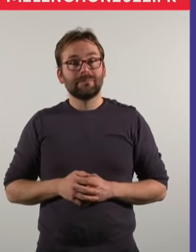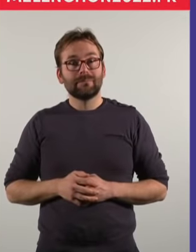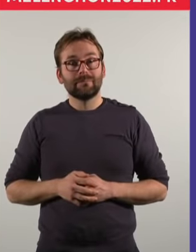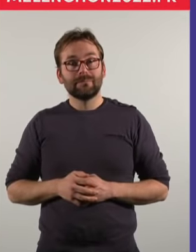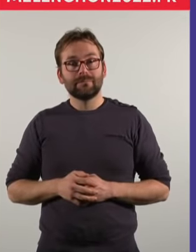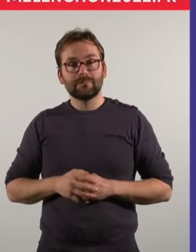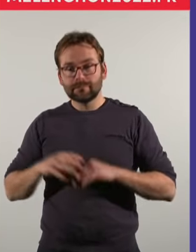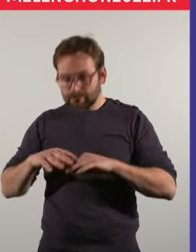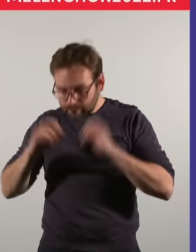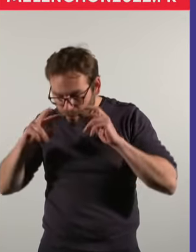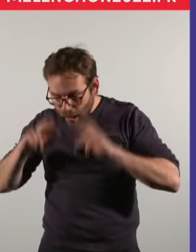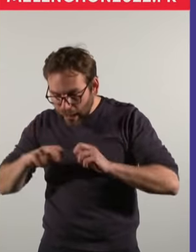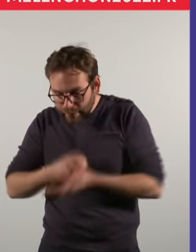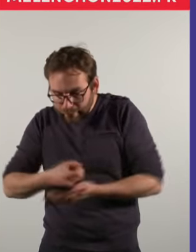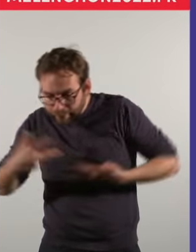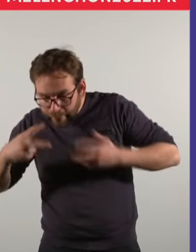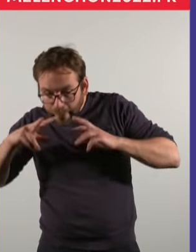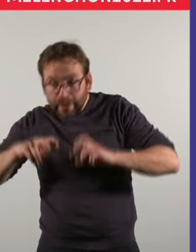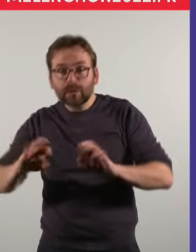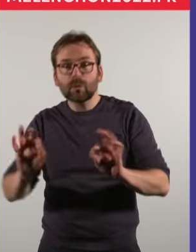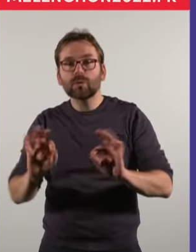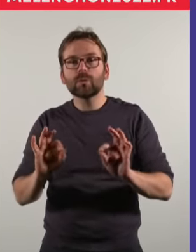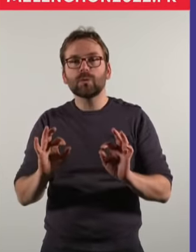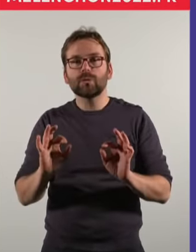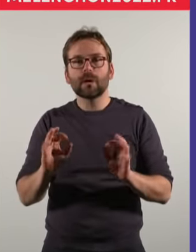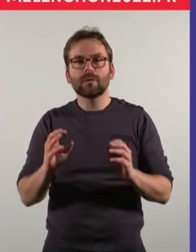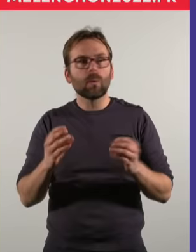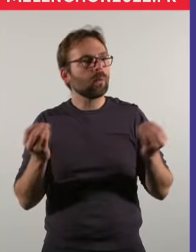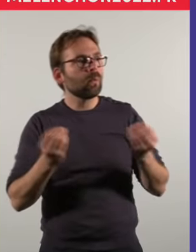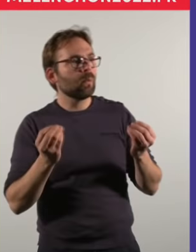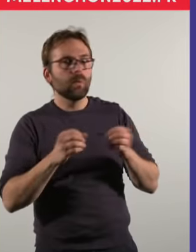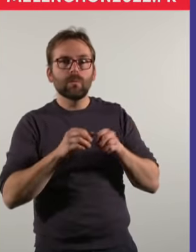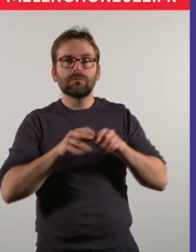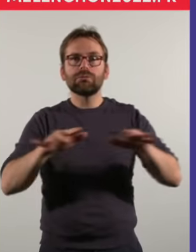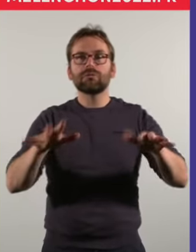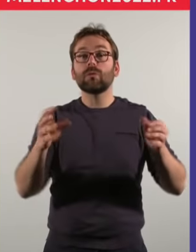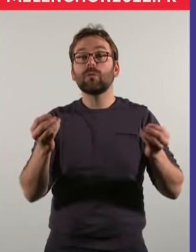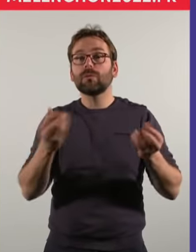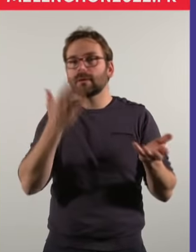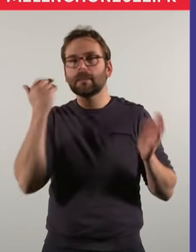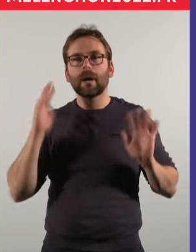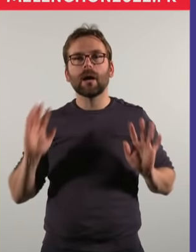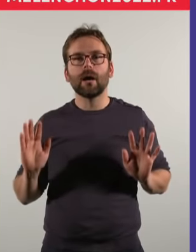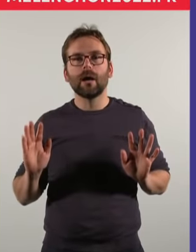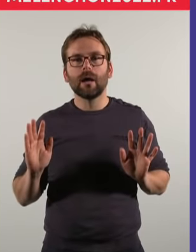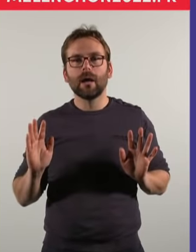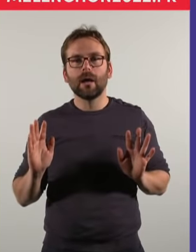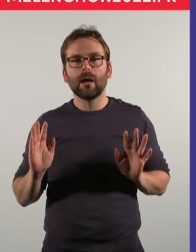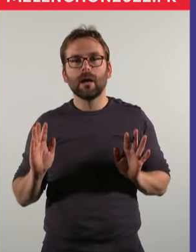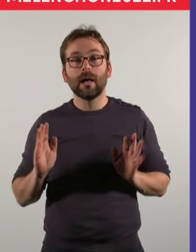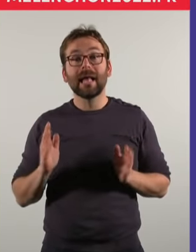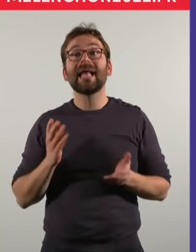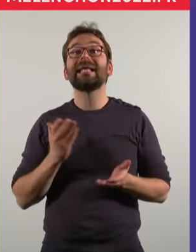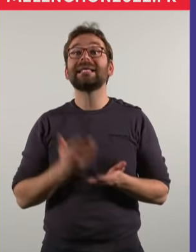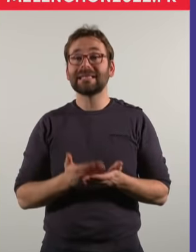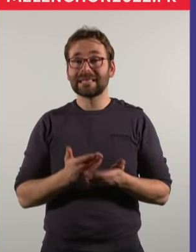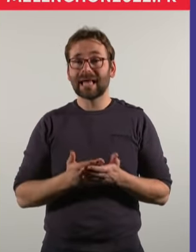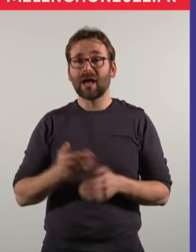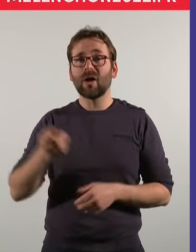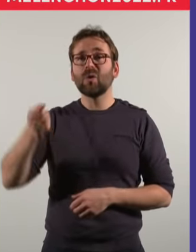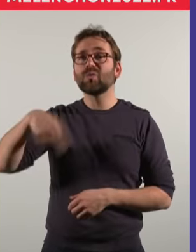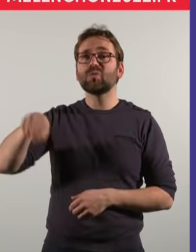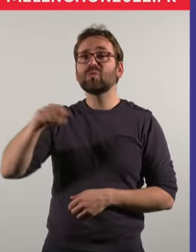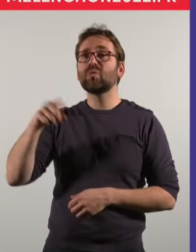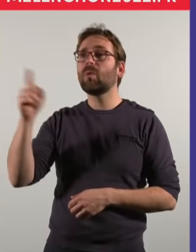On ne fait pas d'analyse pour les trouver. Et donc, on ne sait pas où elles sont et en quelle quantité. Et après ça, c'est nous qu'on